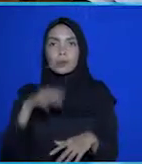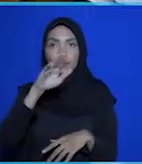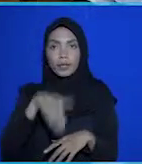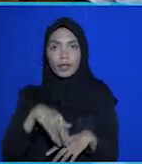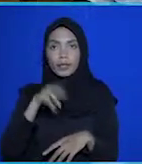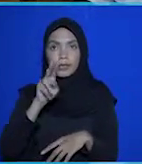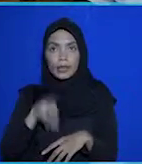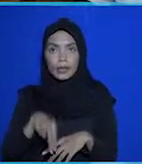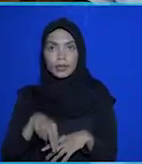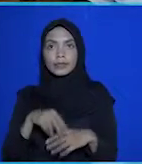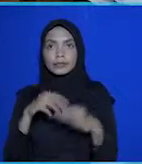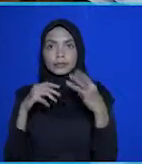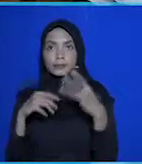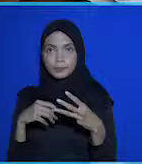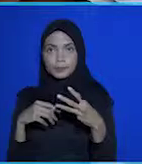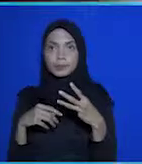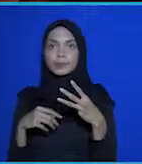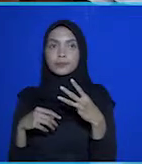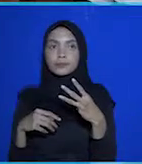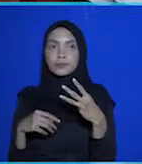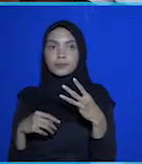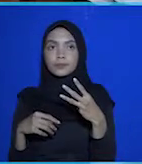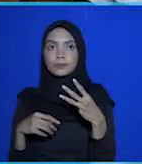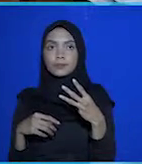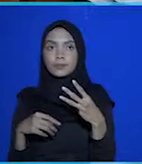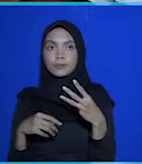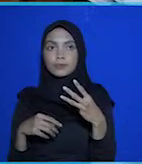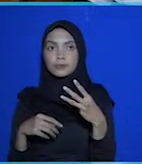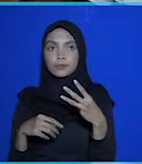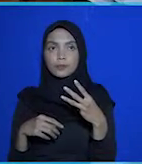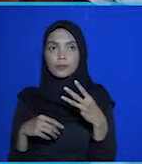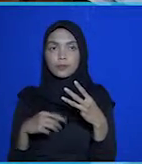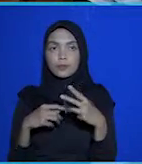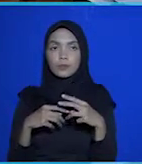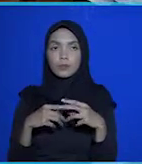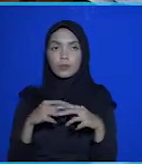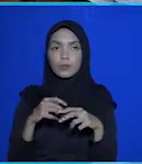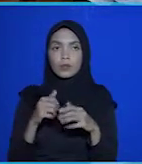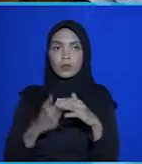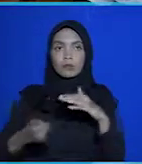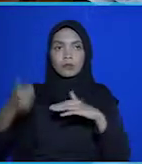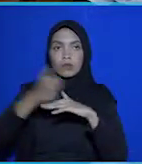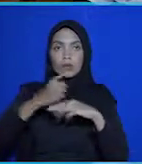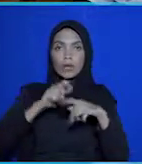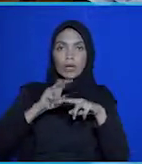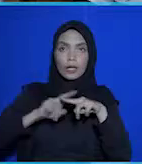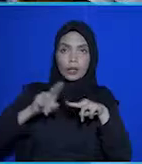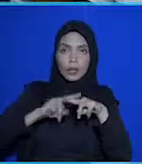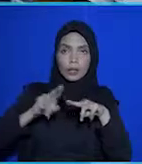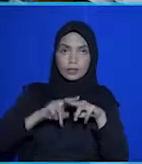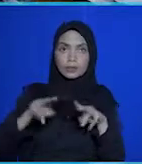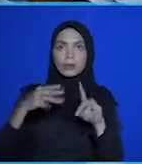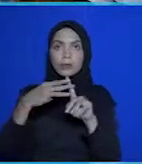panggilkan narasumber kita yang ketiga adalah Deputi Bidang Rehabilitasi dan Rekonstruksi